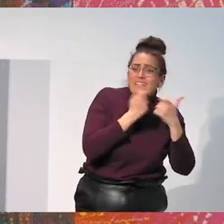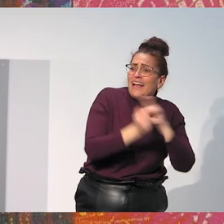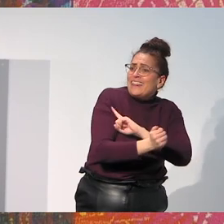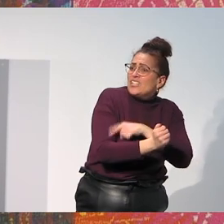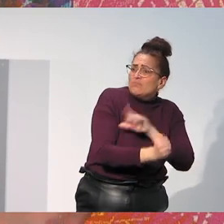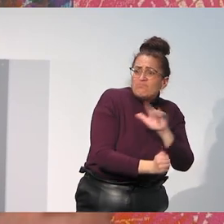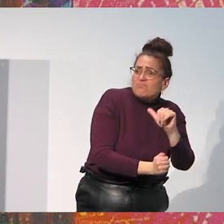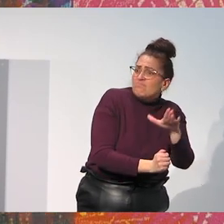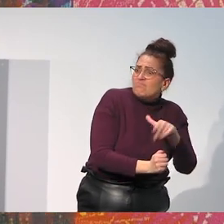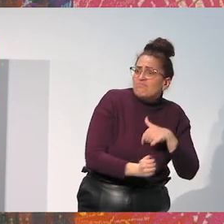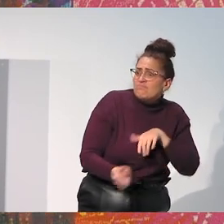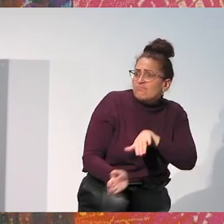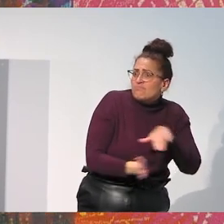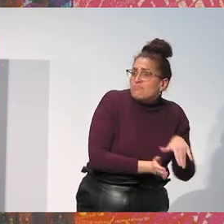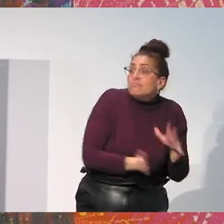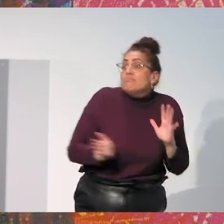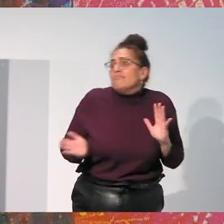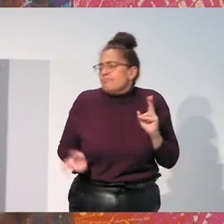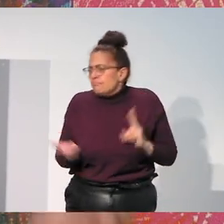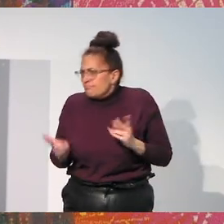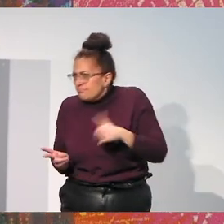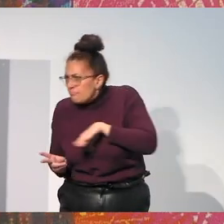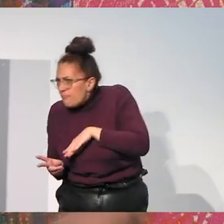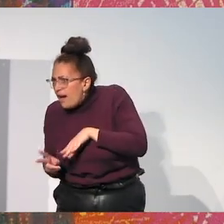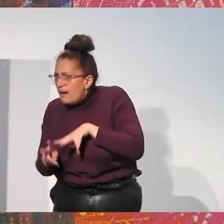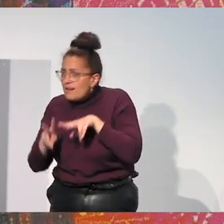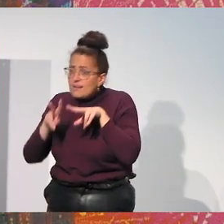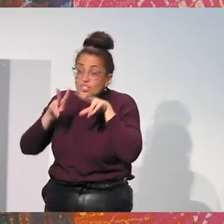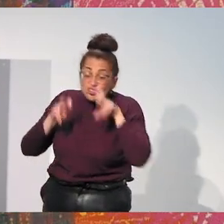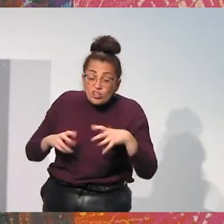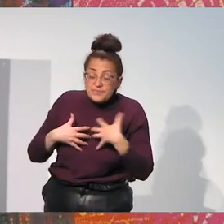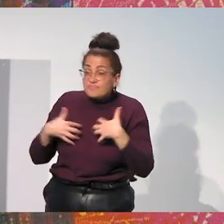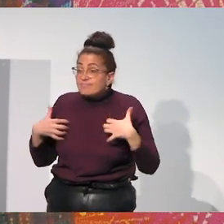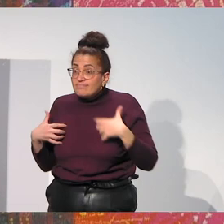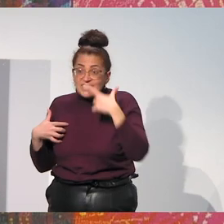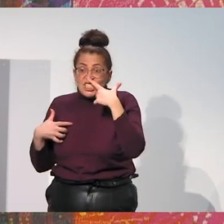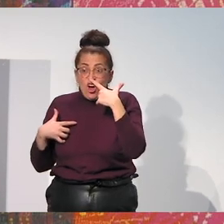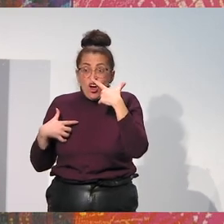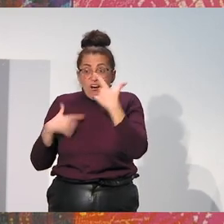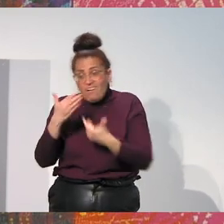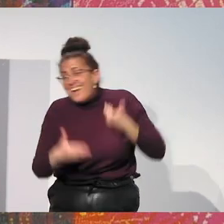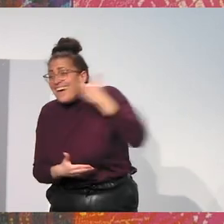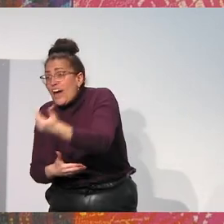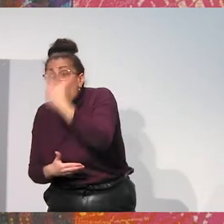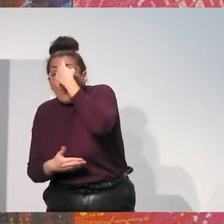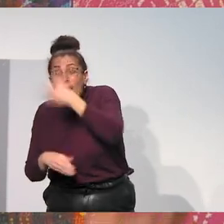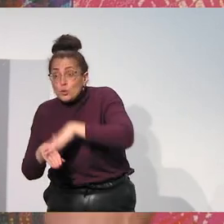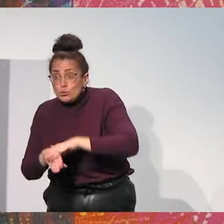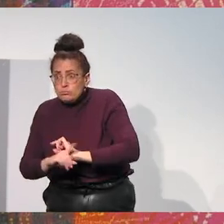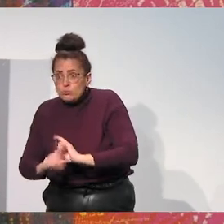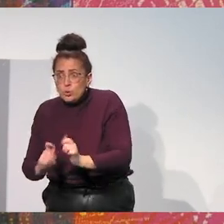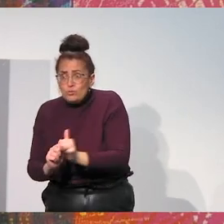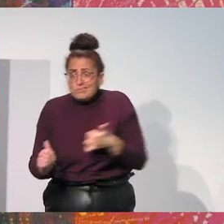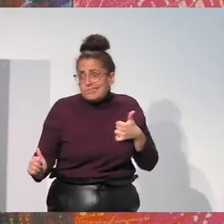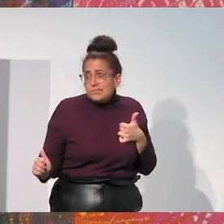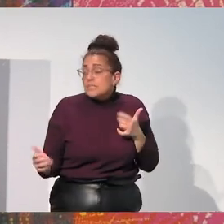à... probablement peut-être la recherche aussi scientifique qui n'est pas encore assez avancée. Mais bon, voilà, du